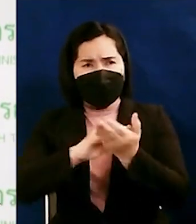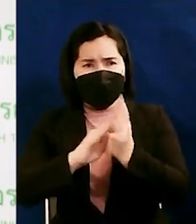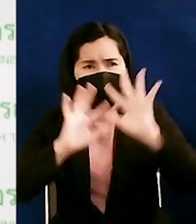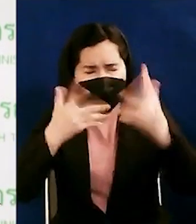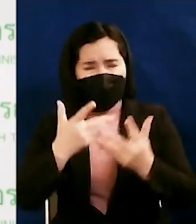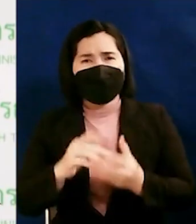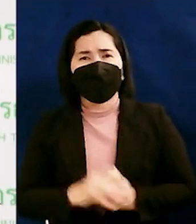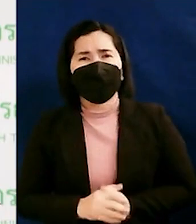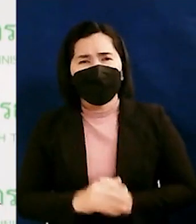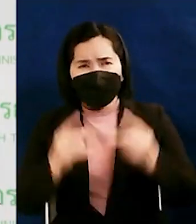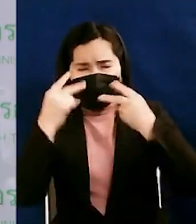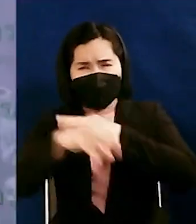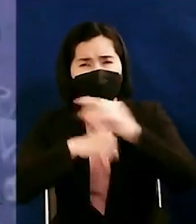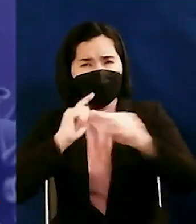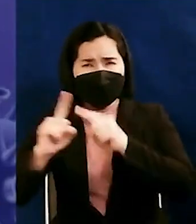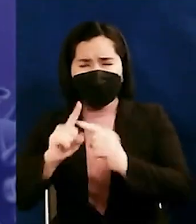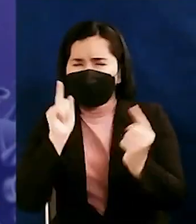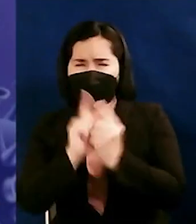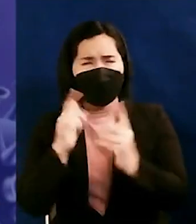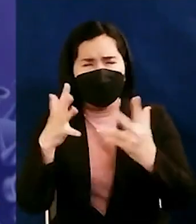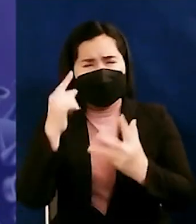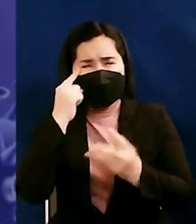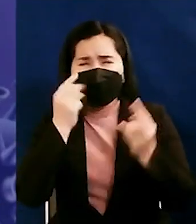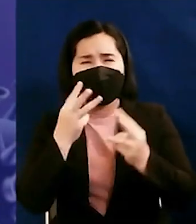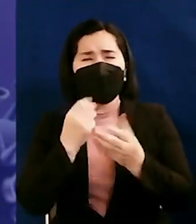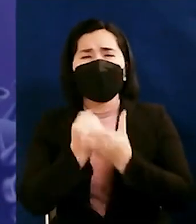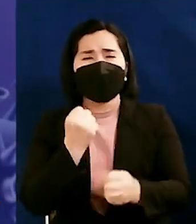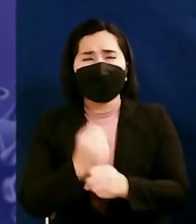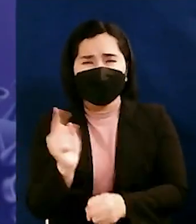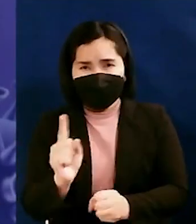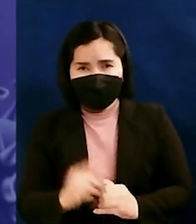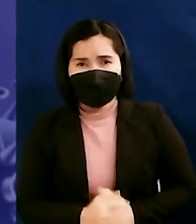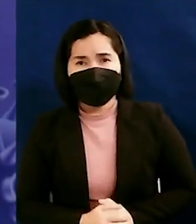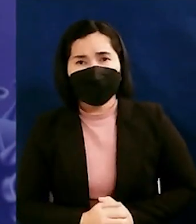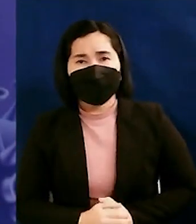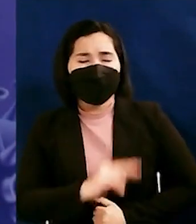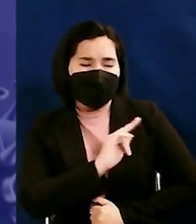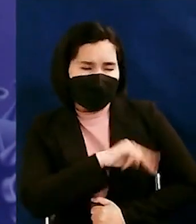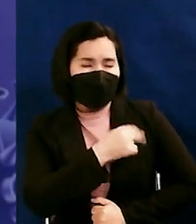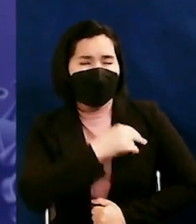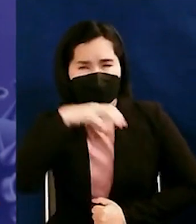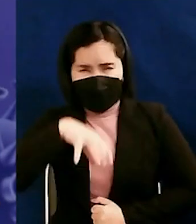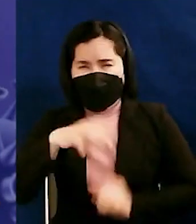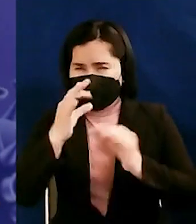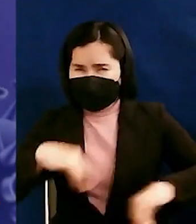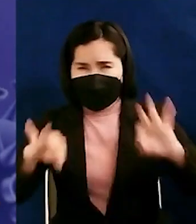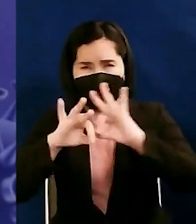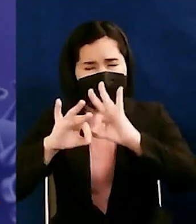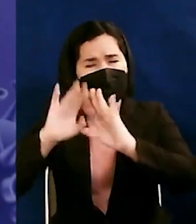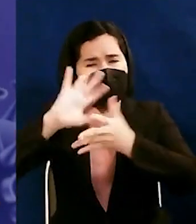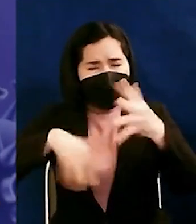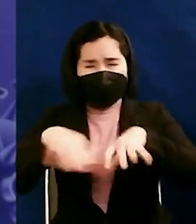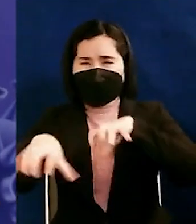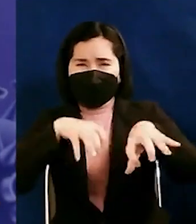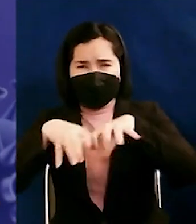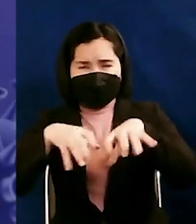ดขึ้นอีกคะอาจารย ์ครับก็ในส่วนของโรงพยาบาลนะครับก็จะต้องมีการทบทวนมาตรการแล้ว